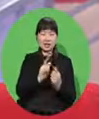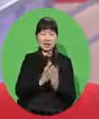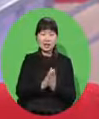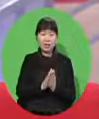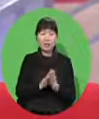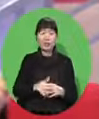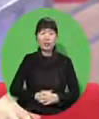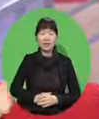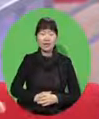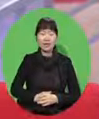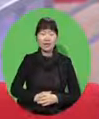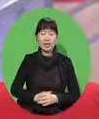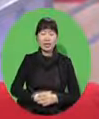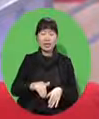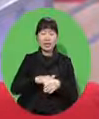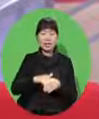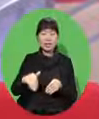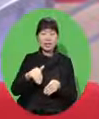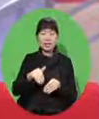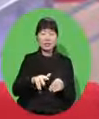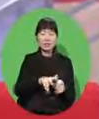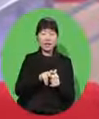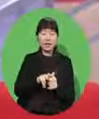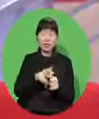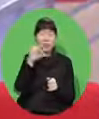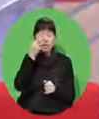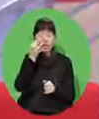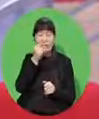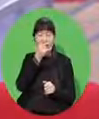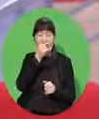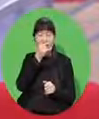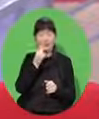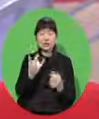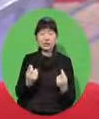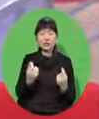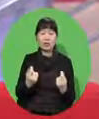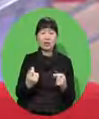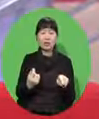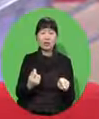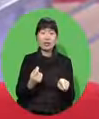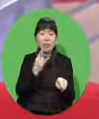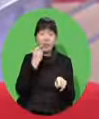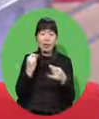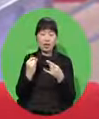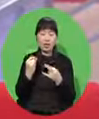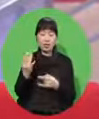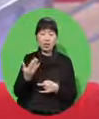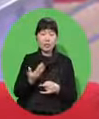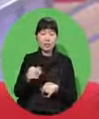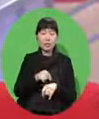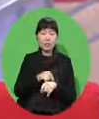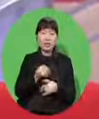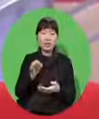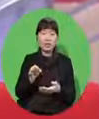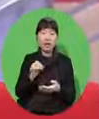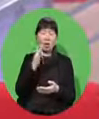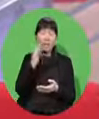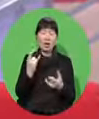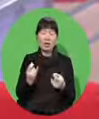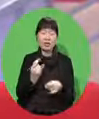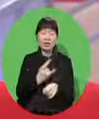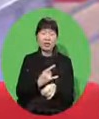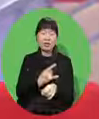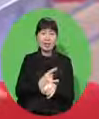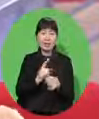직접 아이에게 입금된 그 자료를 좀 보여주시고 아 이렇게 네가 엄마한테 줬던 그 특별 용돈을 엄마가 이렇게